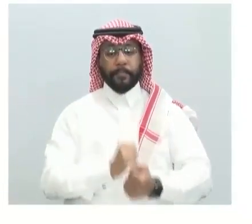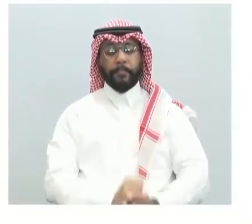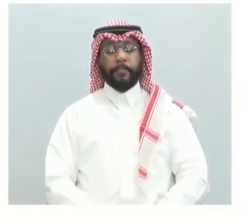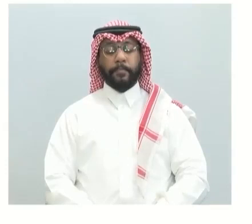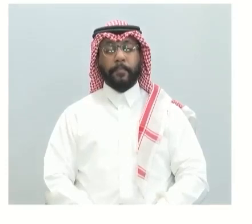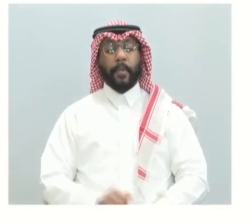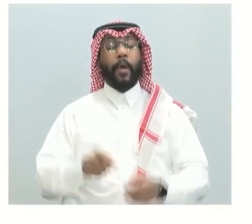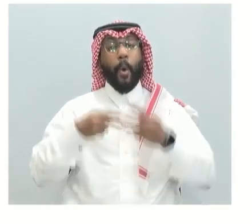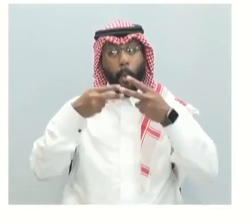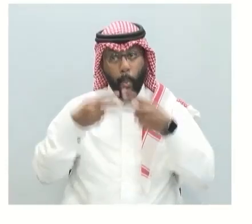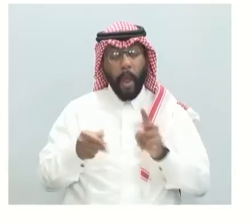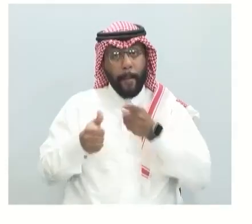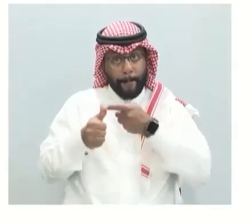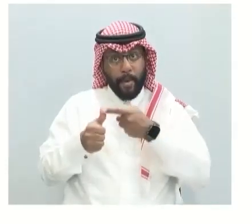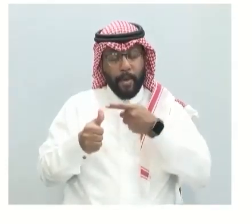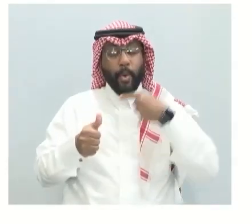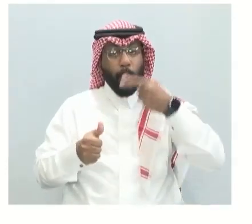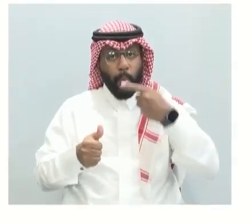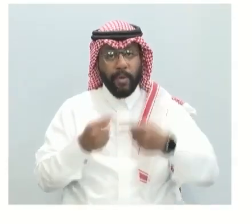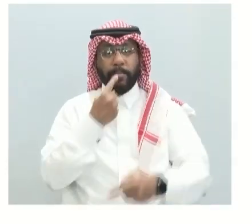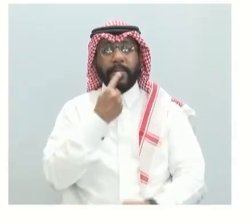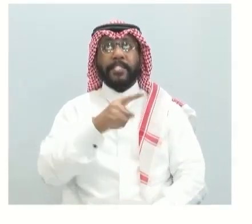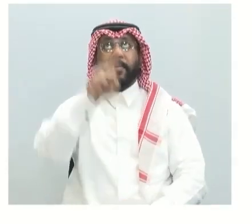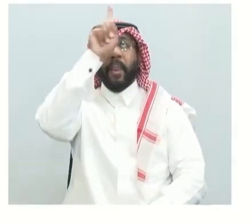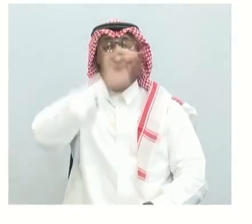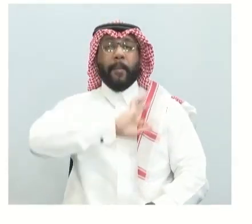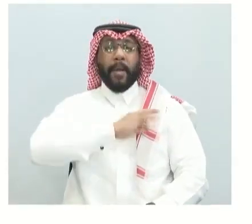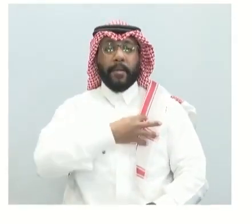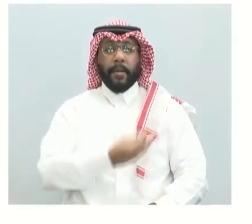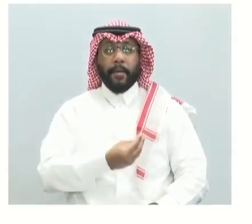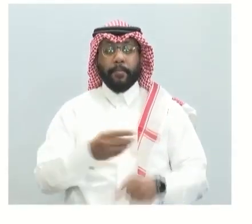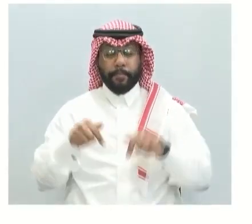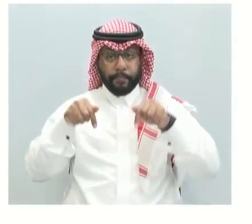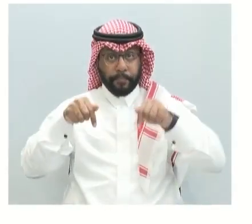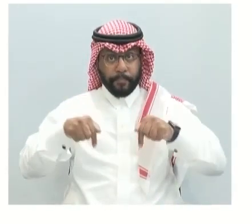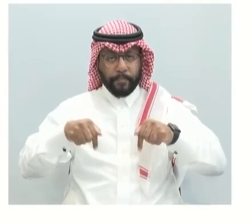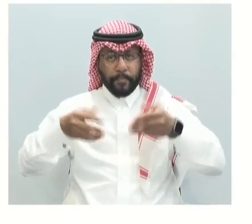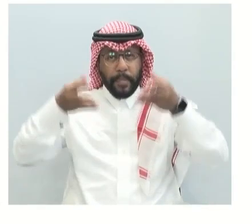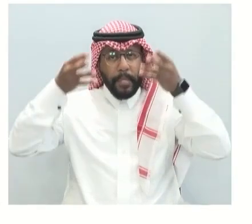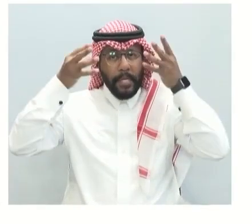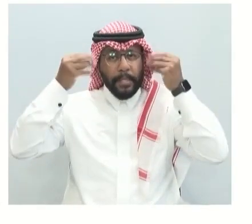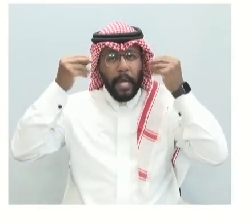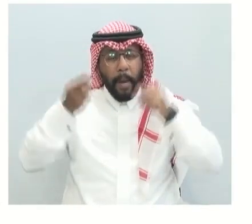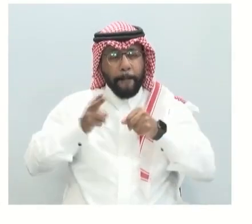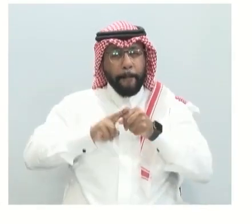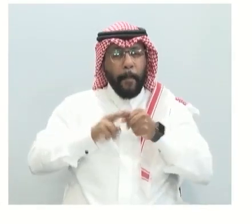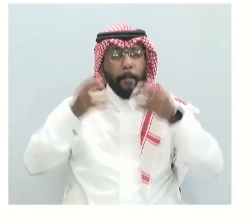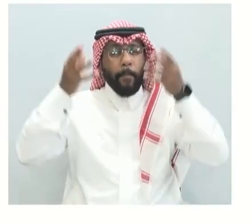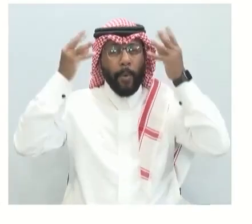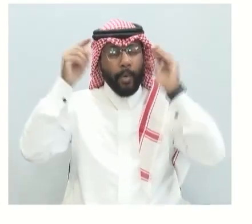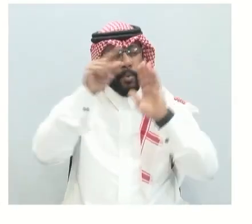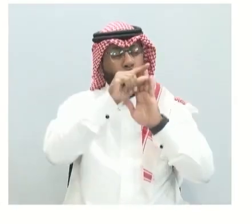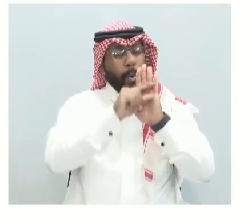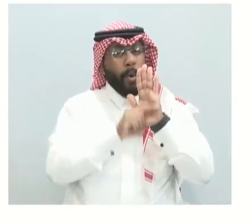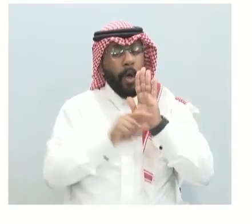نبدا بسم الله الرحمن الرحيم درسنا اليوم باذن الله سيكون اثراءات واحد وهو الخاص